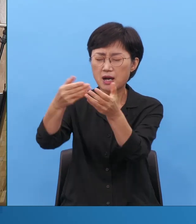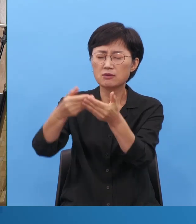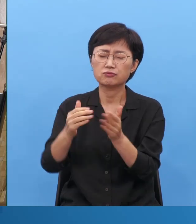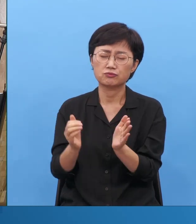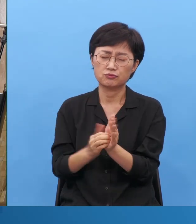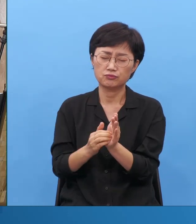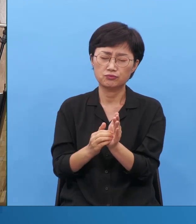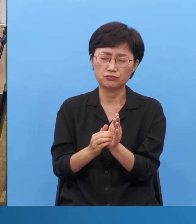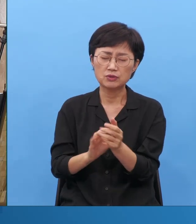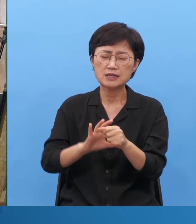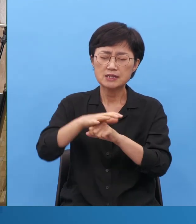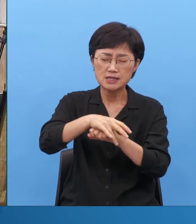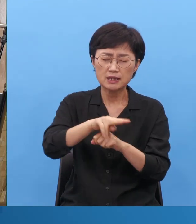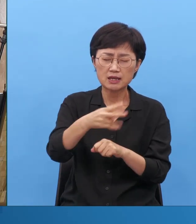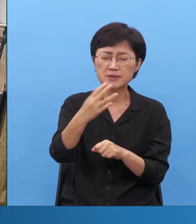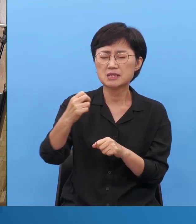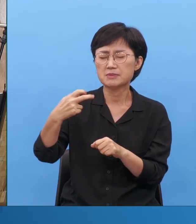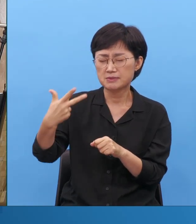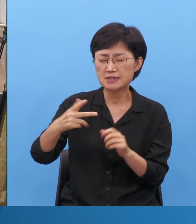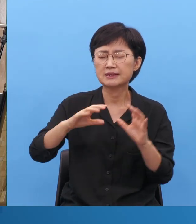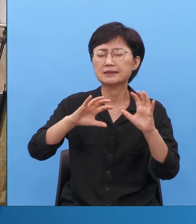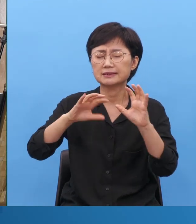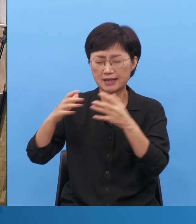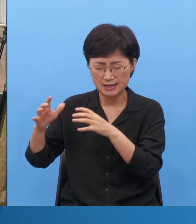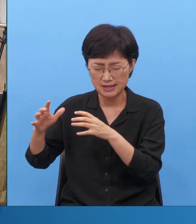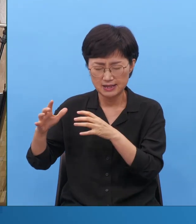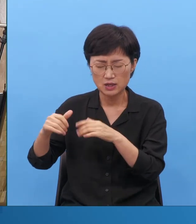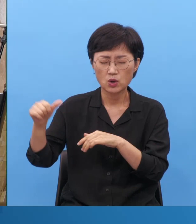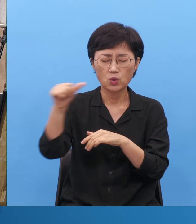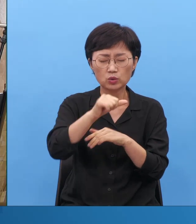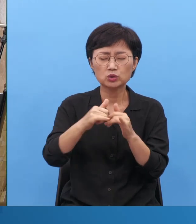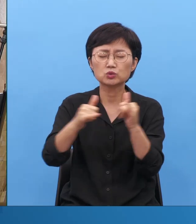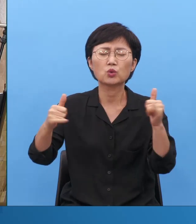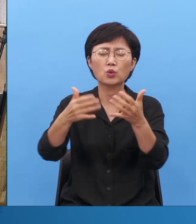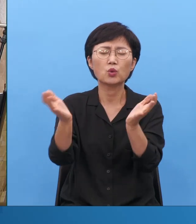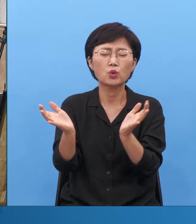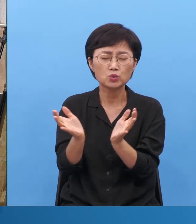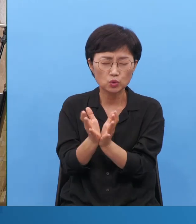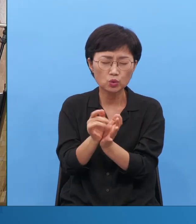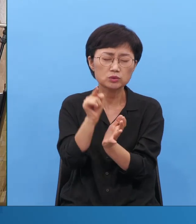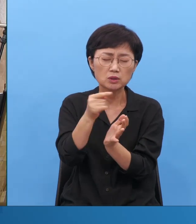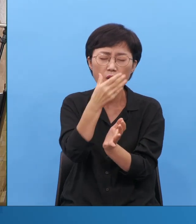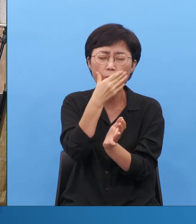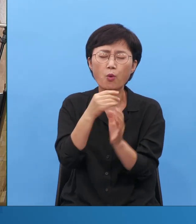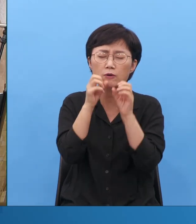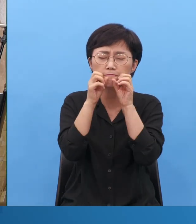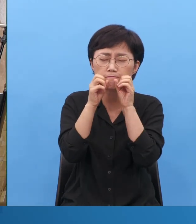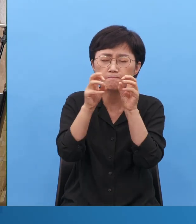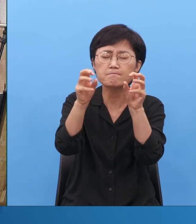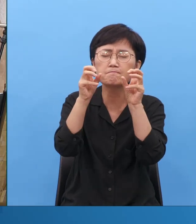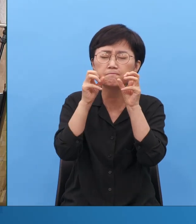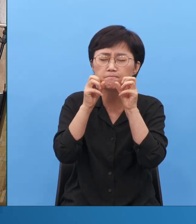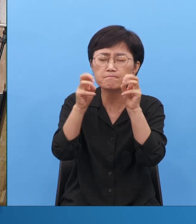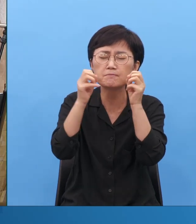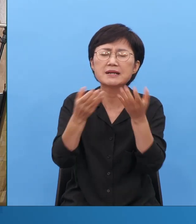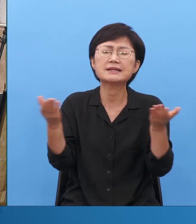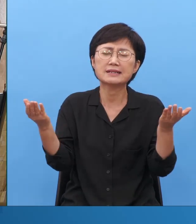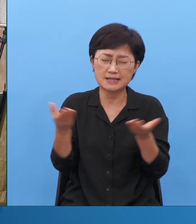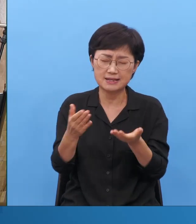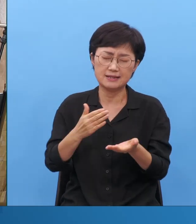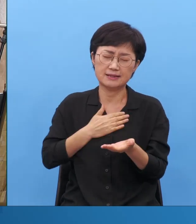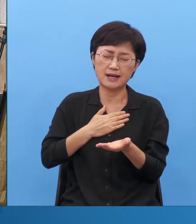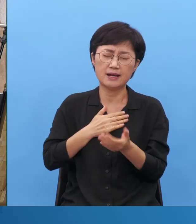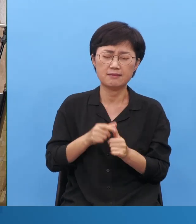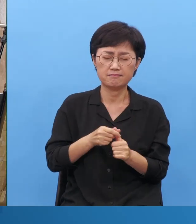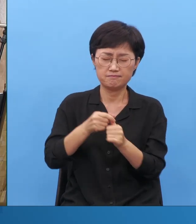운동하는 참 전도자로 쓰임받게 하심을 감사합니다. And even now, where the three organizations are preventing people from knowing the truth and taking over the age through the culture